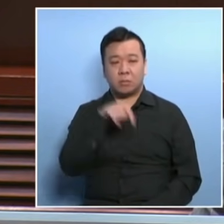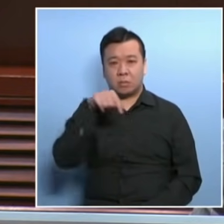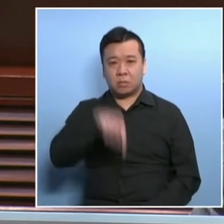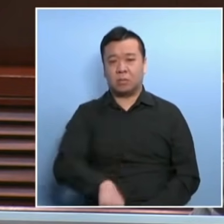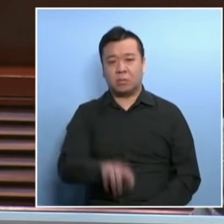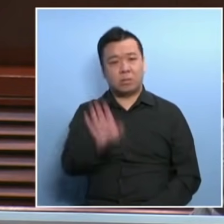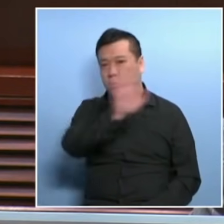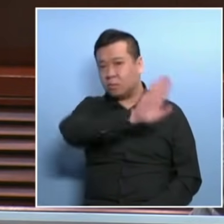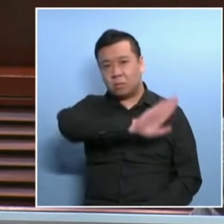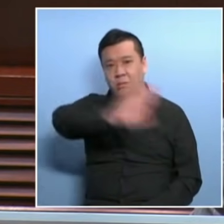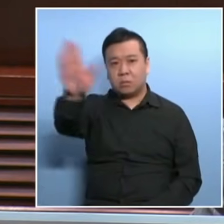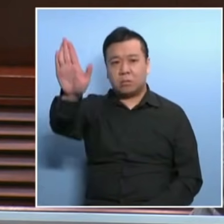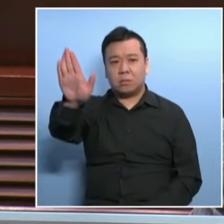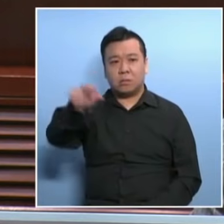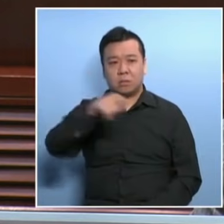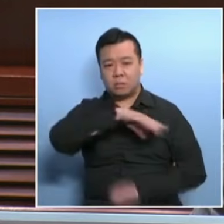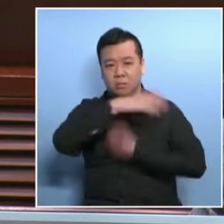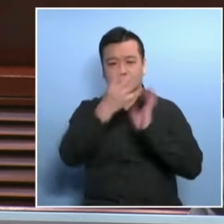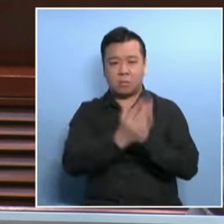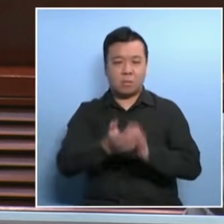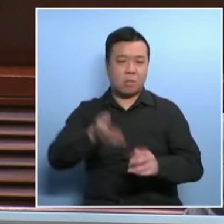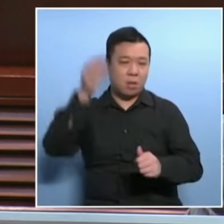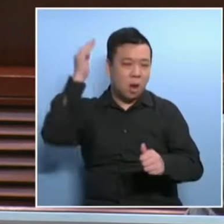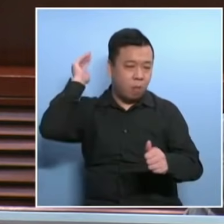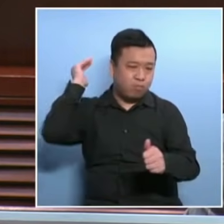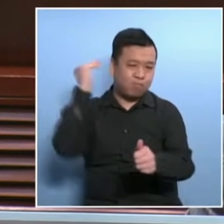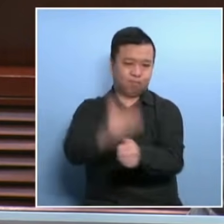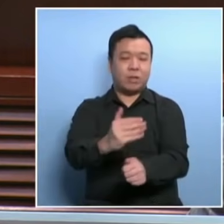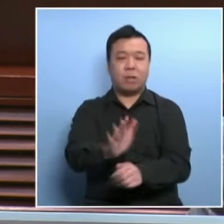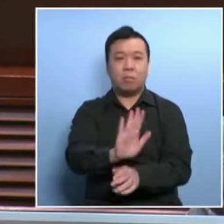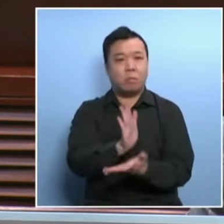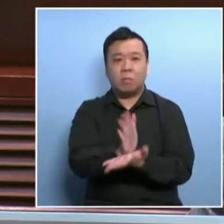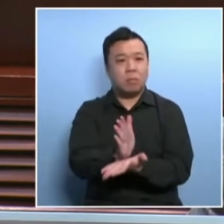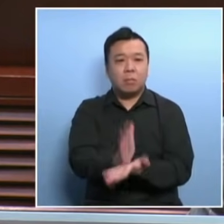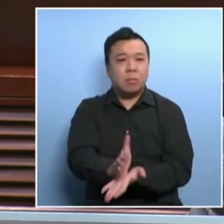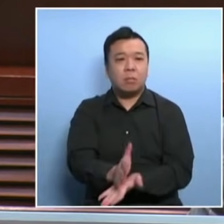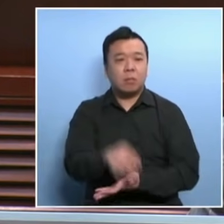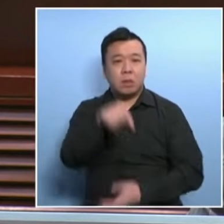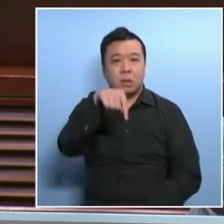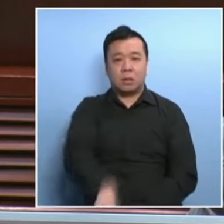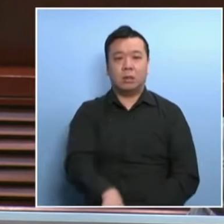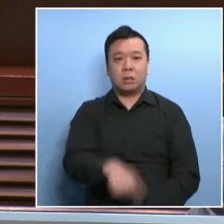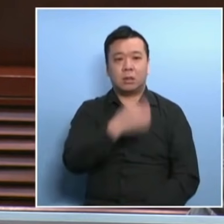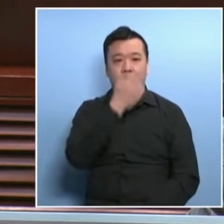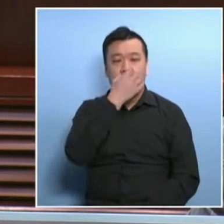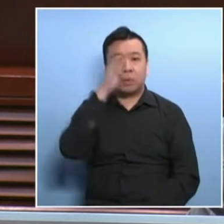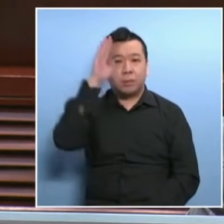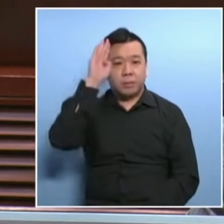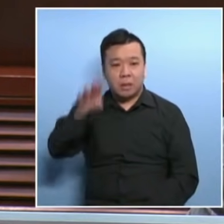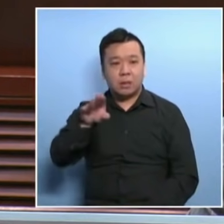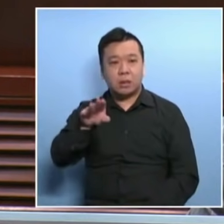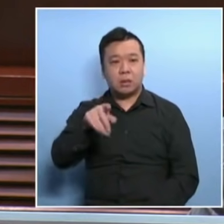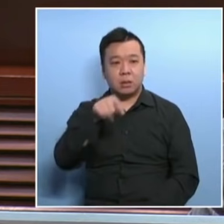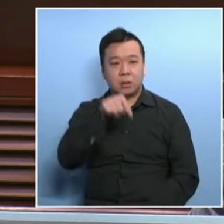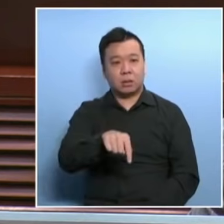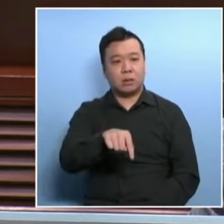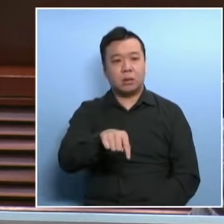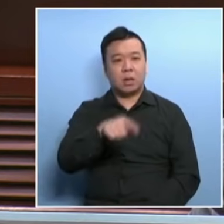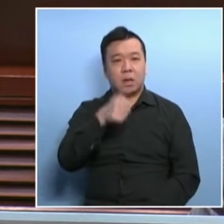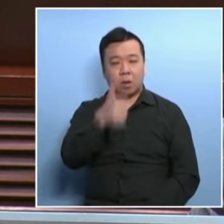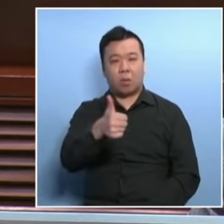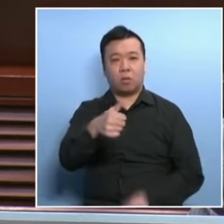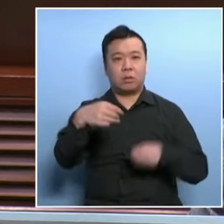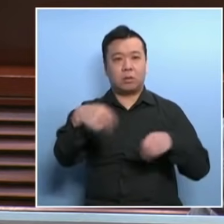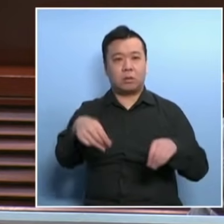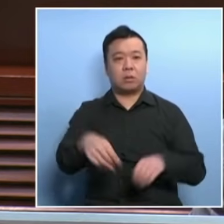裡一觸打成全人。在這裡我們香港的未來是靠一個好的